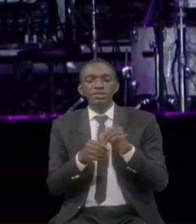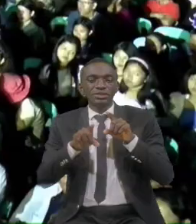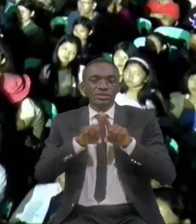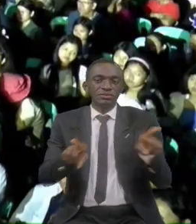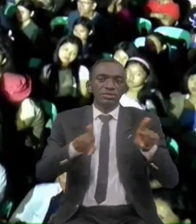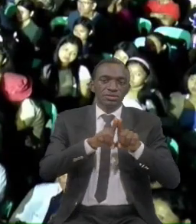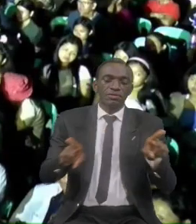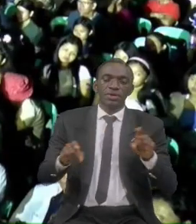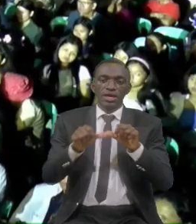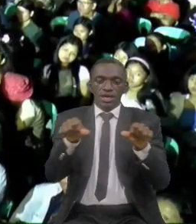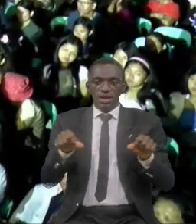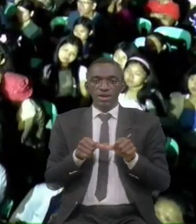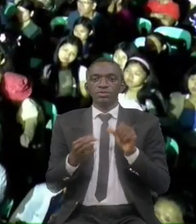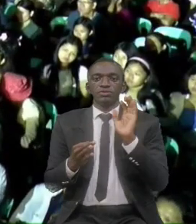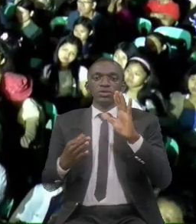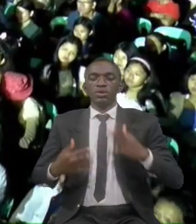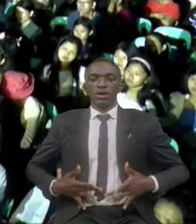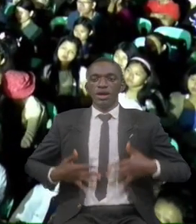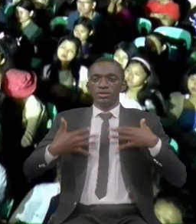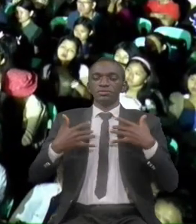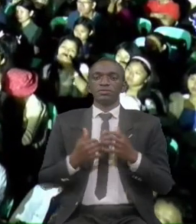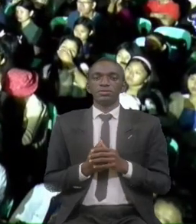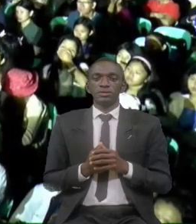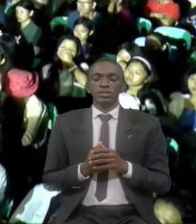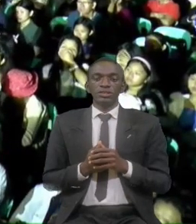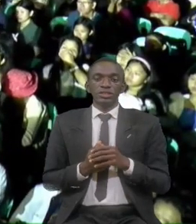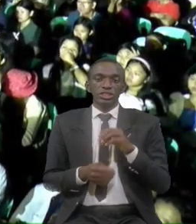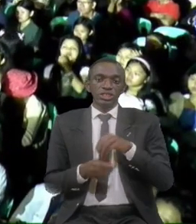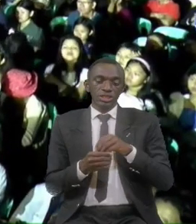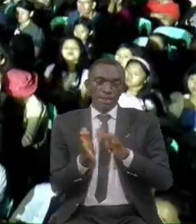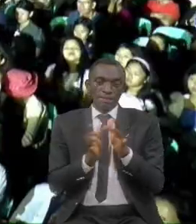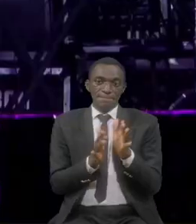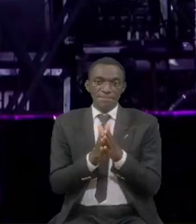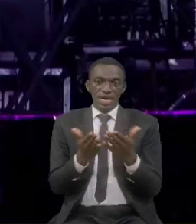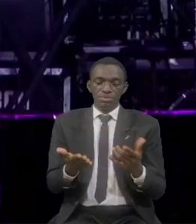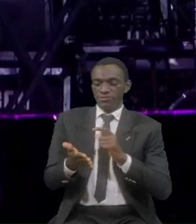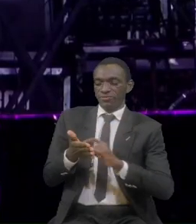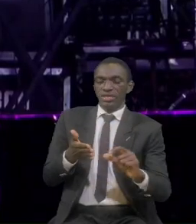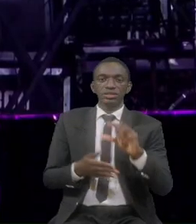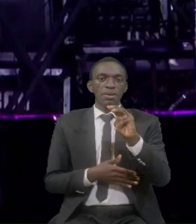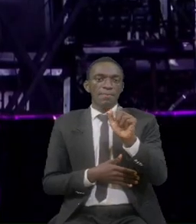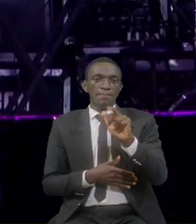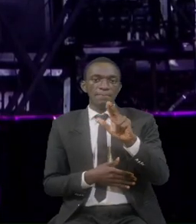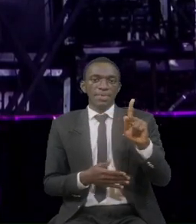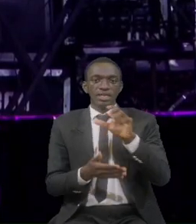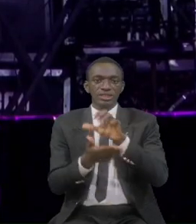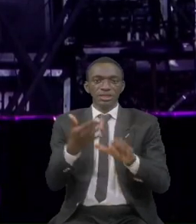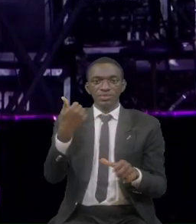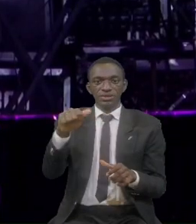tanang bahin sa ibang kinabuhi. Mark chapter 10. Karong gabi mo ato ta sa Marcos kapitulo 10. And I read from